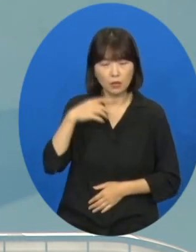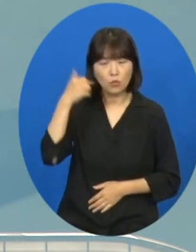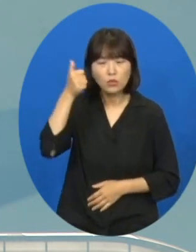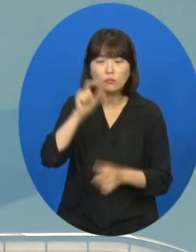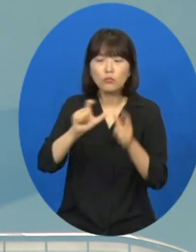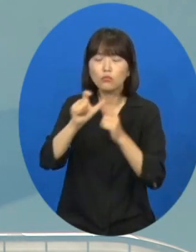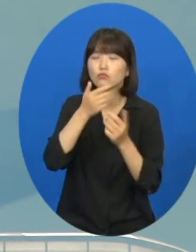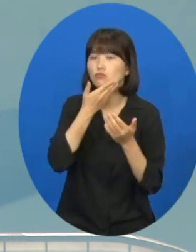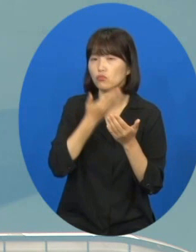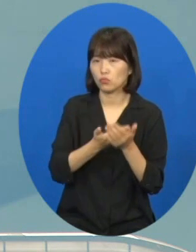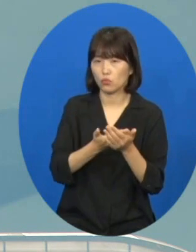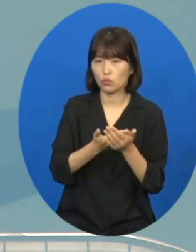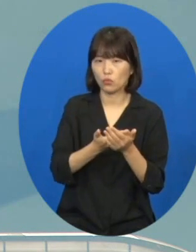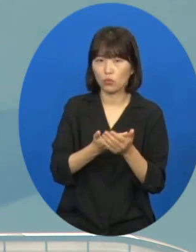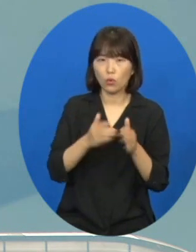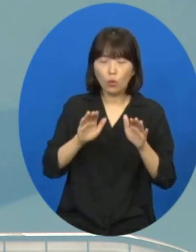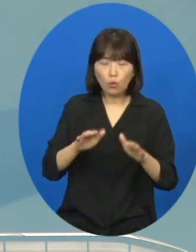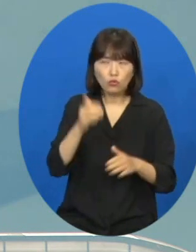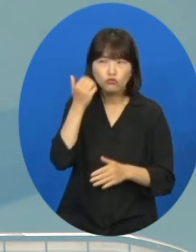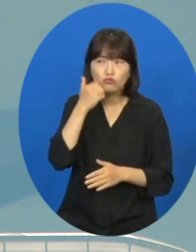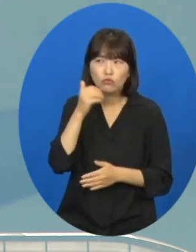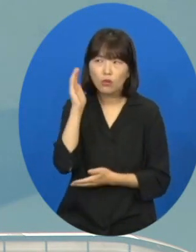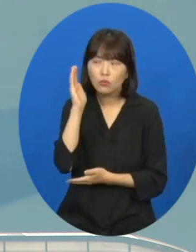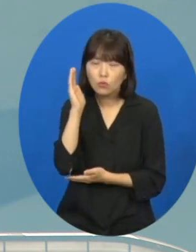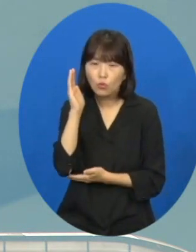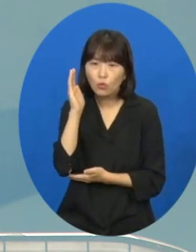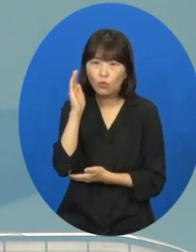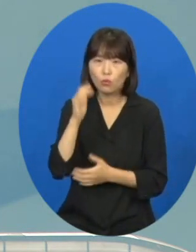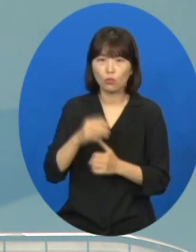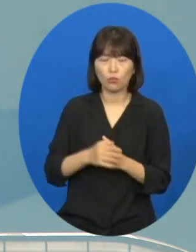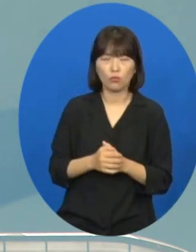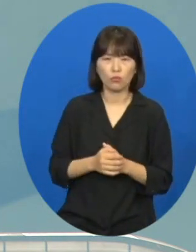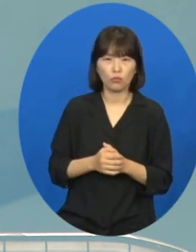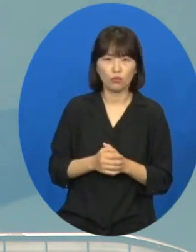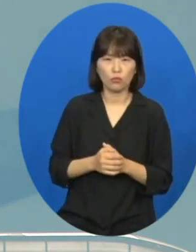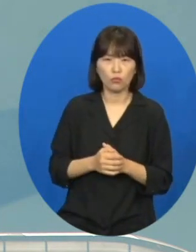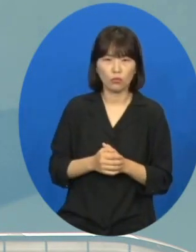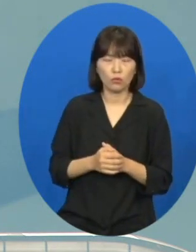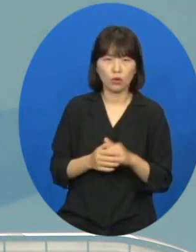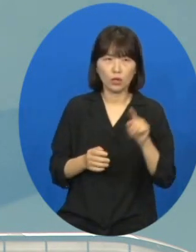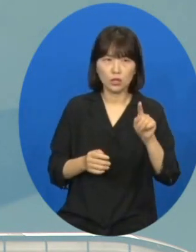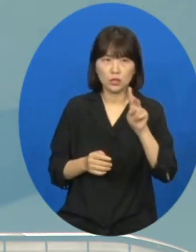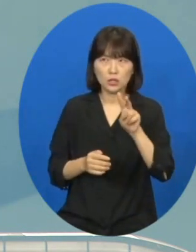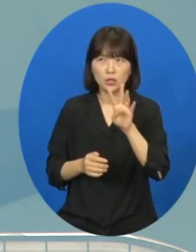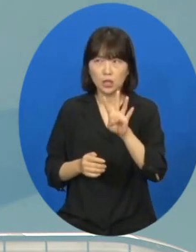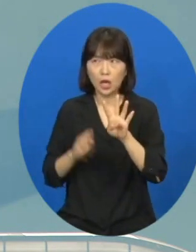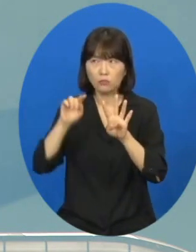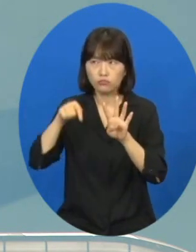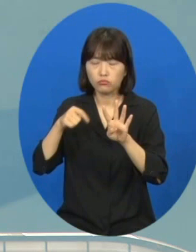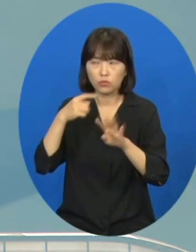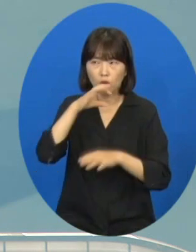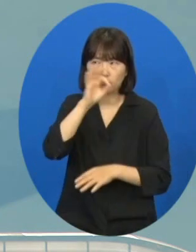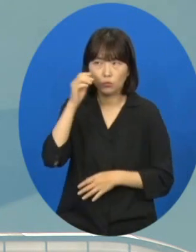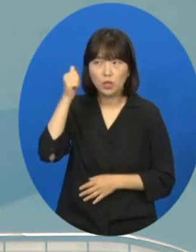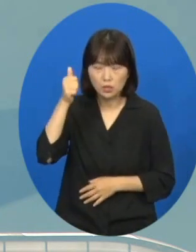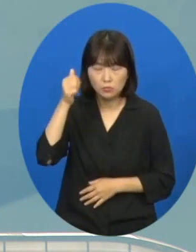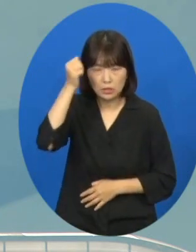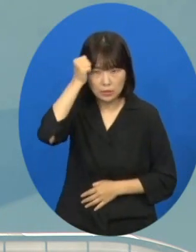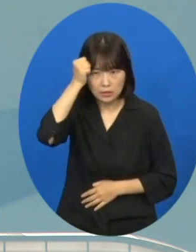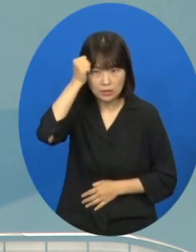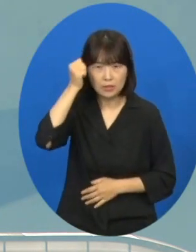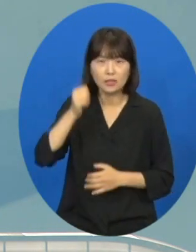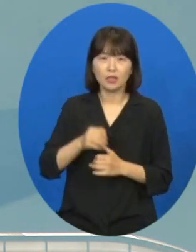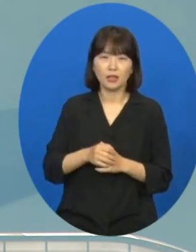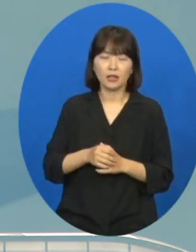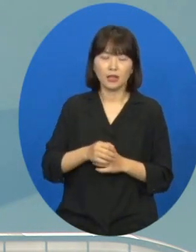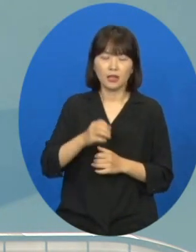중요해요. 오늘은 누가 설교하나? 아, 1, 2, 4부가 유기성 목사래. 하여튼 뭐 목사가